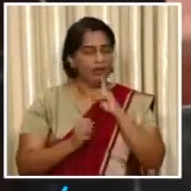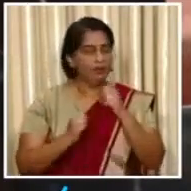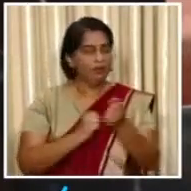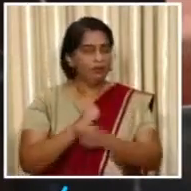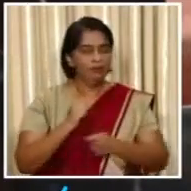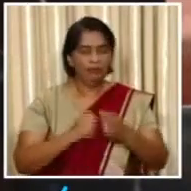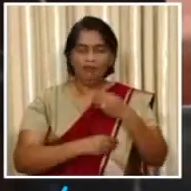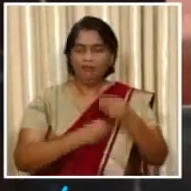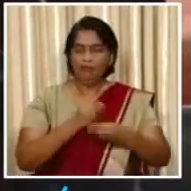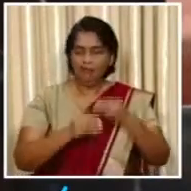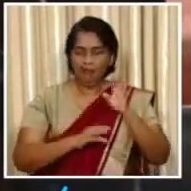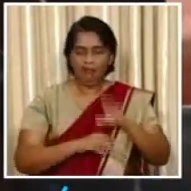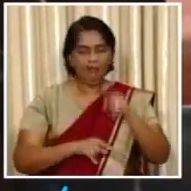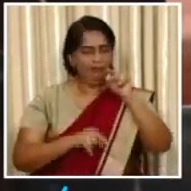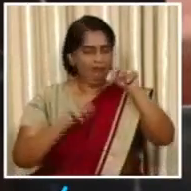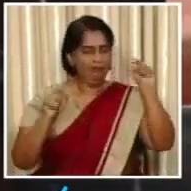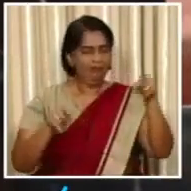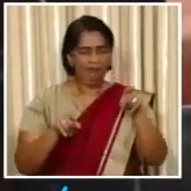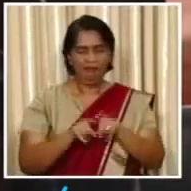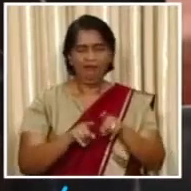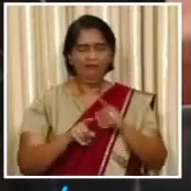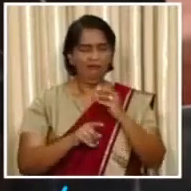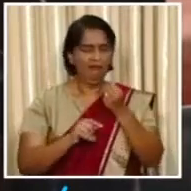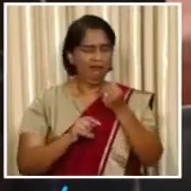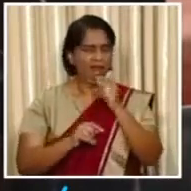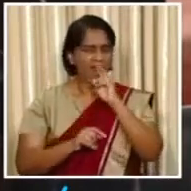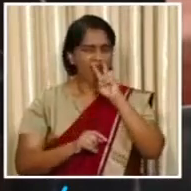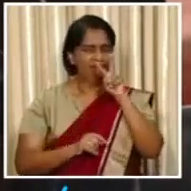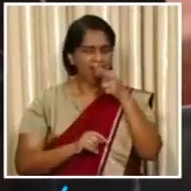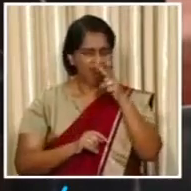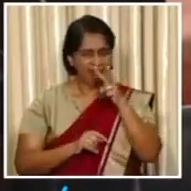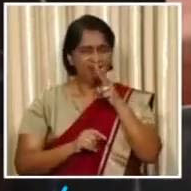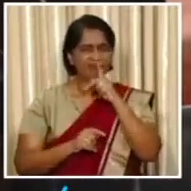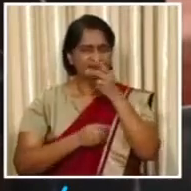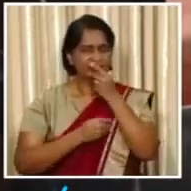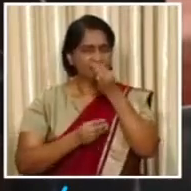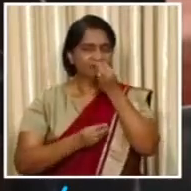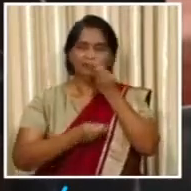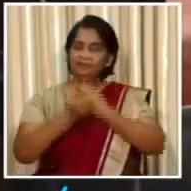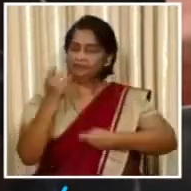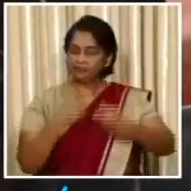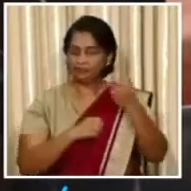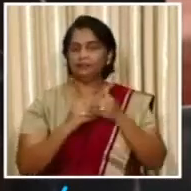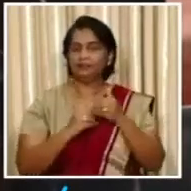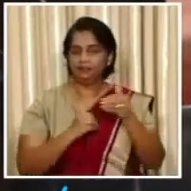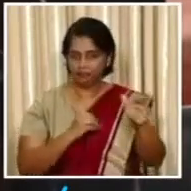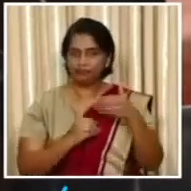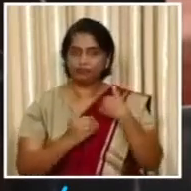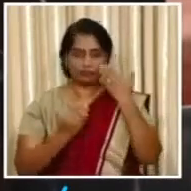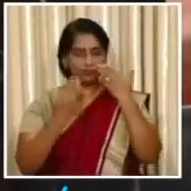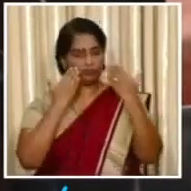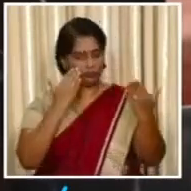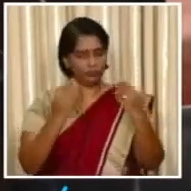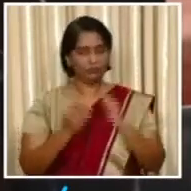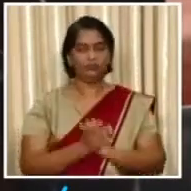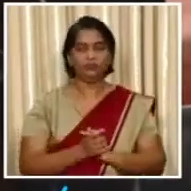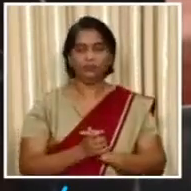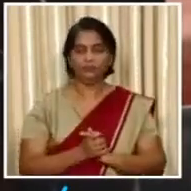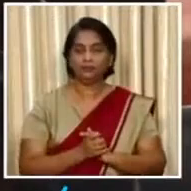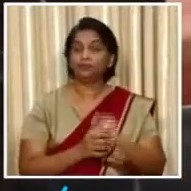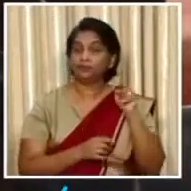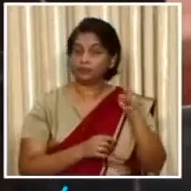1 கிலோ நெல்லை 200 ரூபாவுக்கு விற்கக்கூடிய ஒரு சூழ்நிலையில் இருக்கின்றது. ஏனென்றால் அதற்குரிய உற்பத்தி